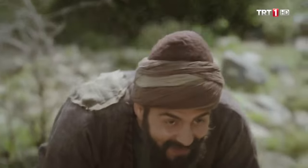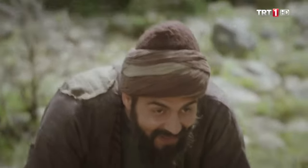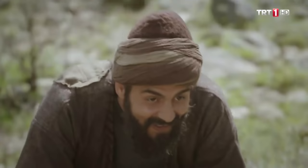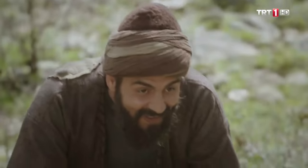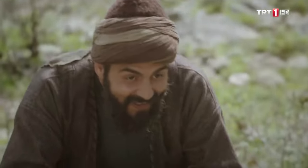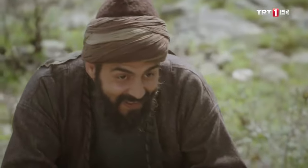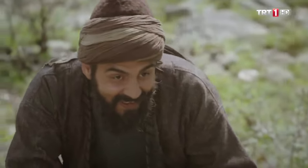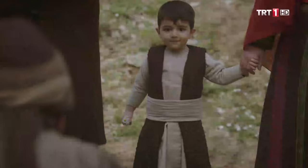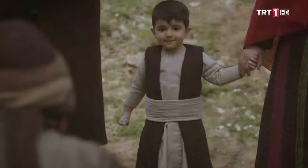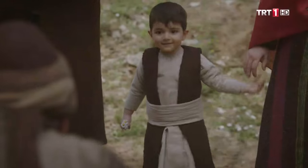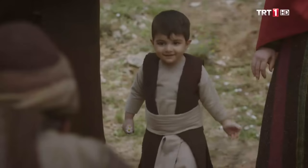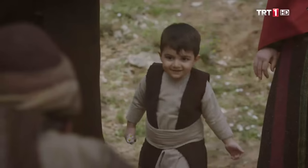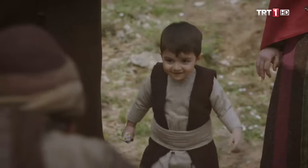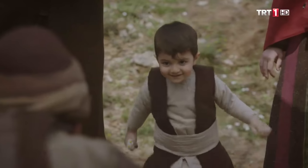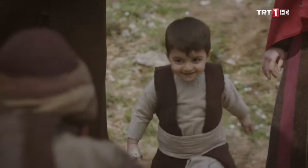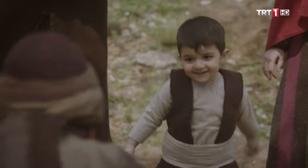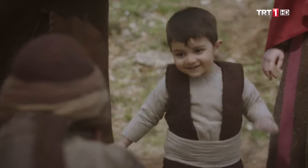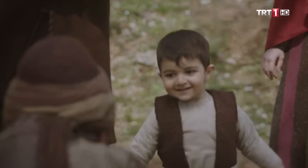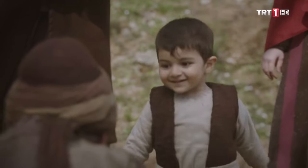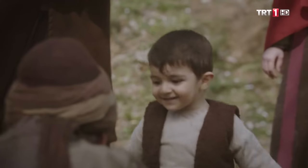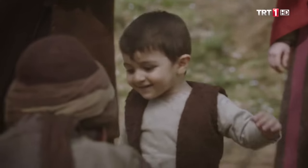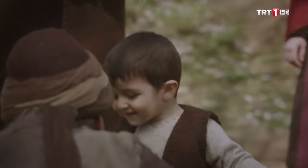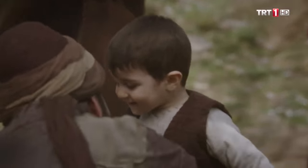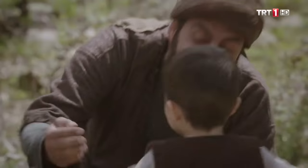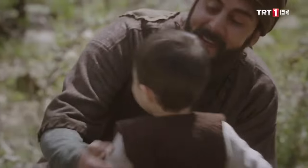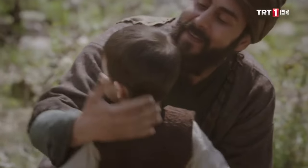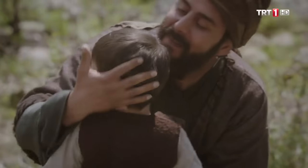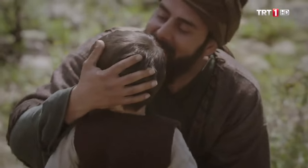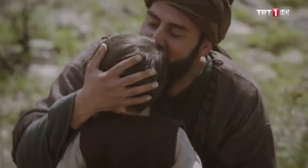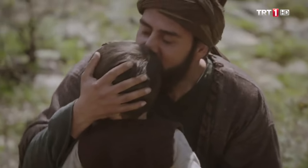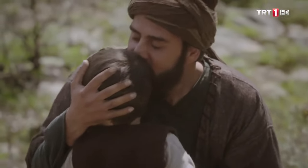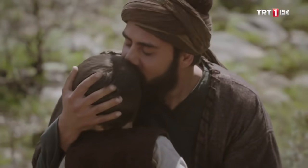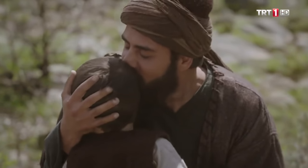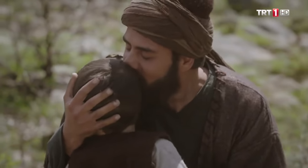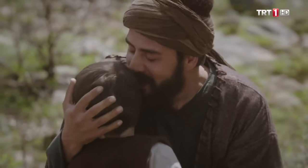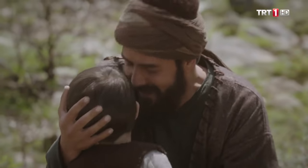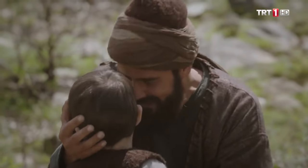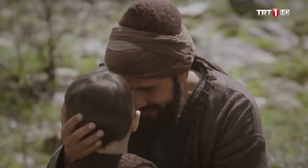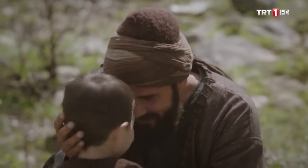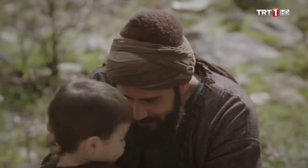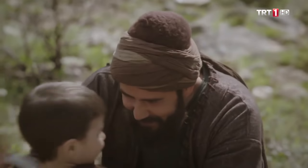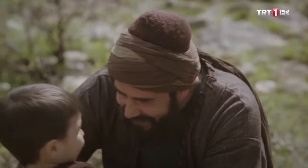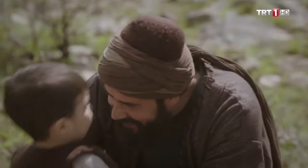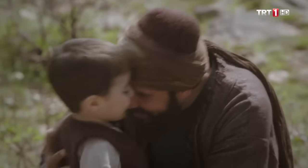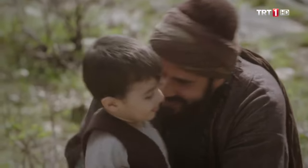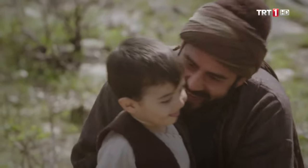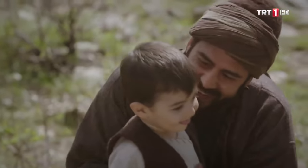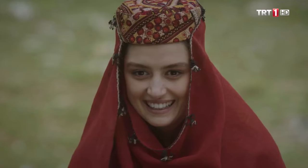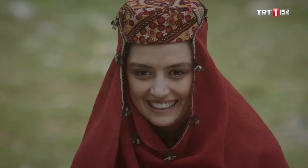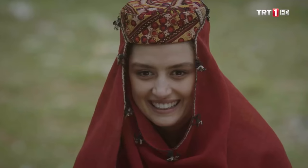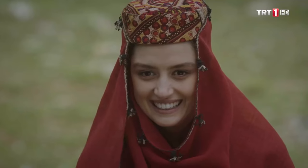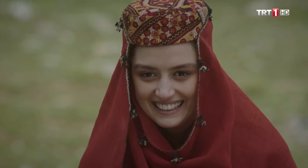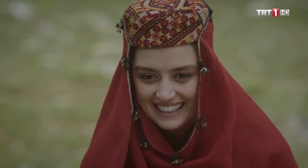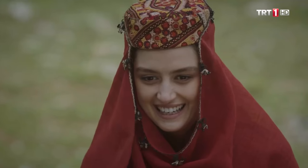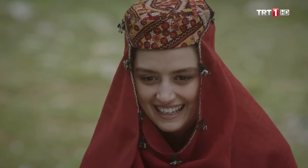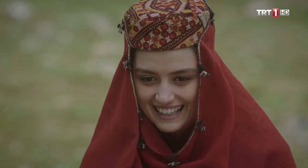oğluna gülümseyerek gel işareti yaptı. Elinde papatyalarla yanına gelen oğlunu öpüp sevdi. Beyaz tenli, güleç yüzlü bir